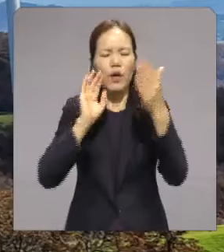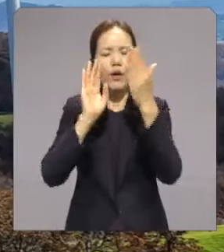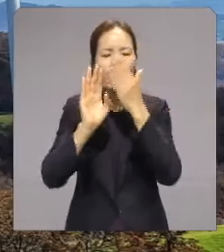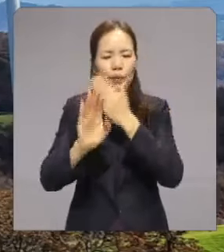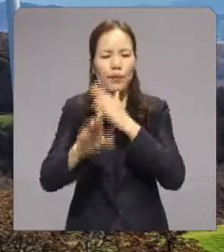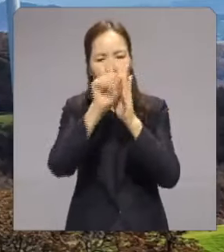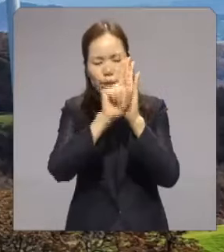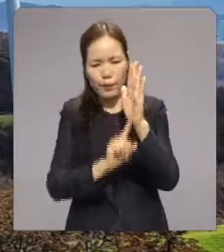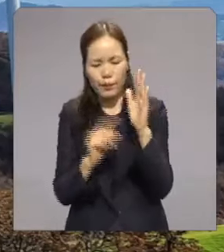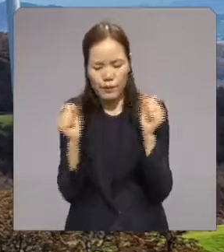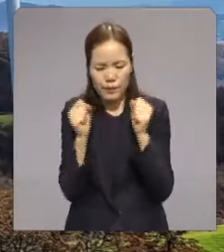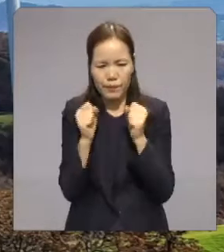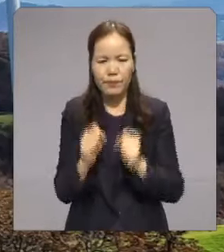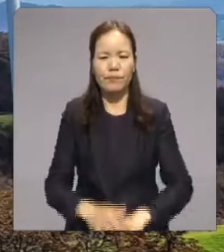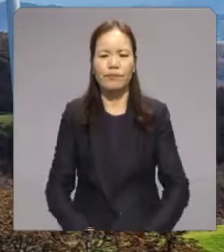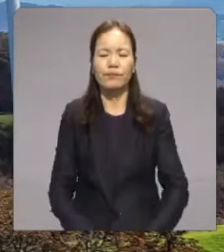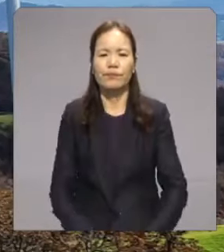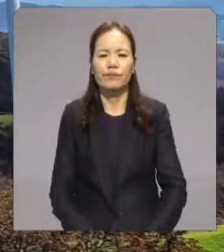기온이 뚝 떨어져 춥겠습니다 날씨였습니다